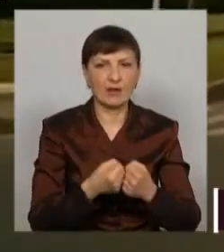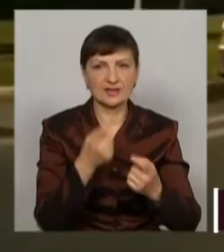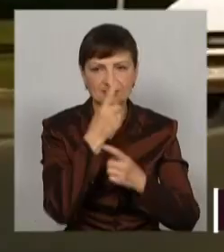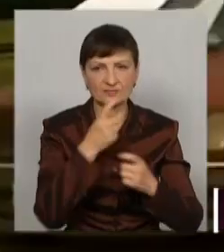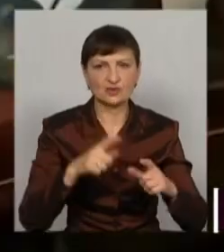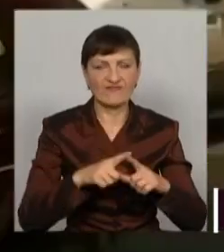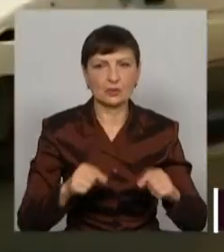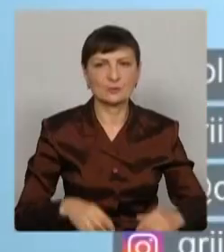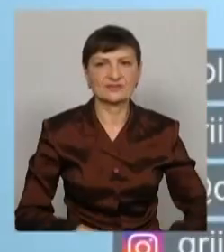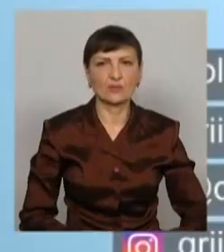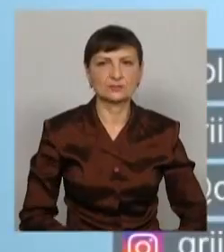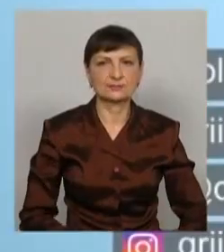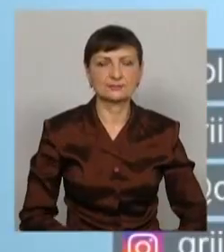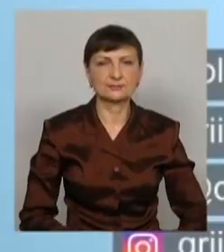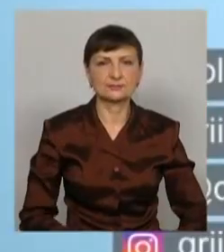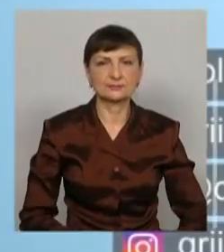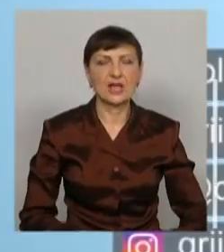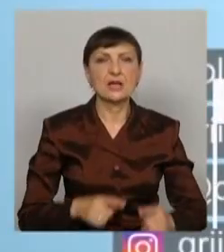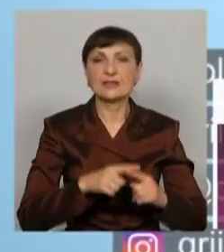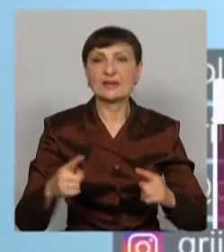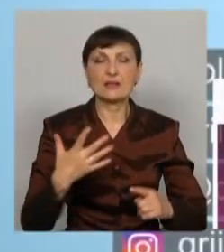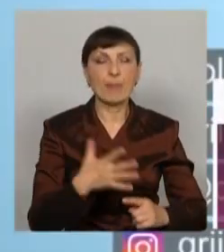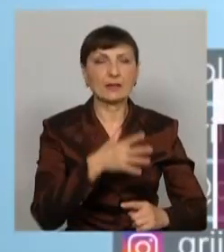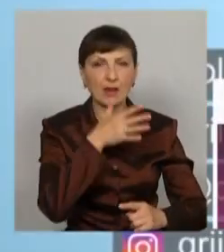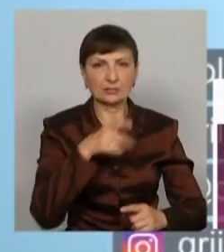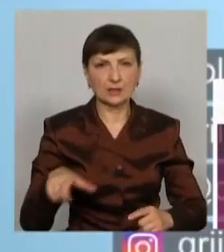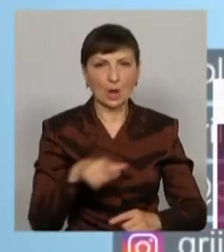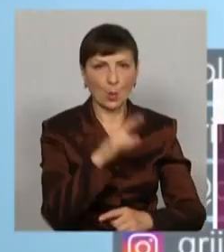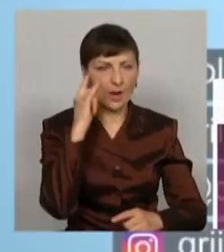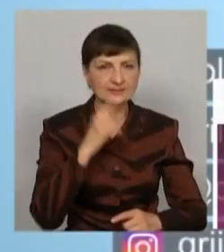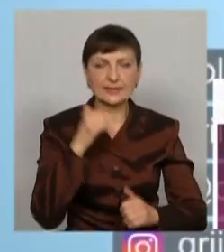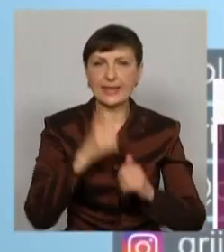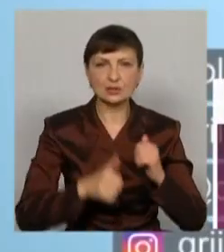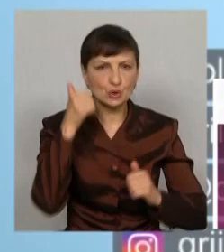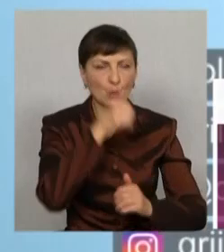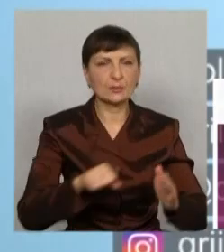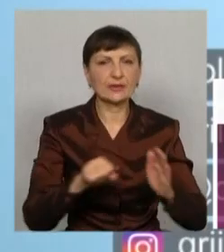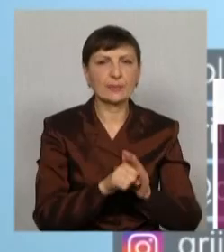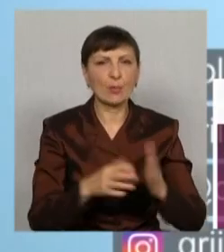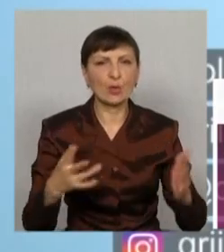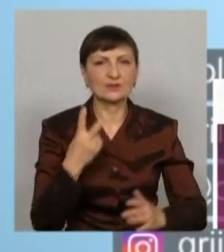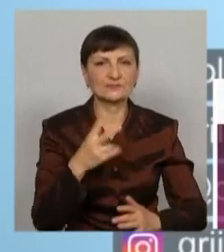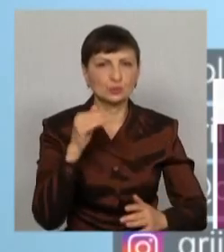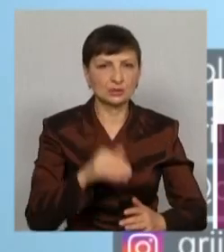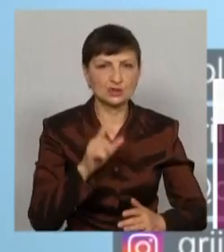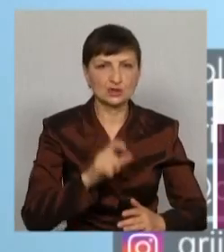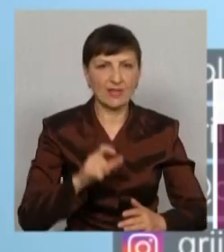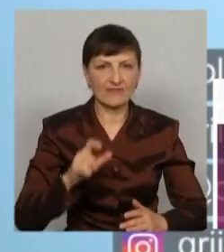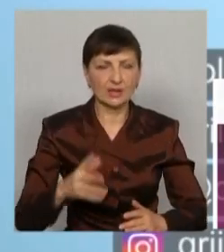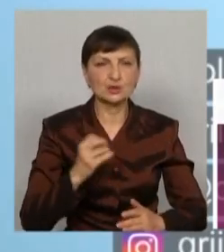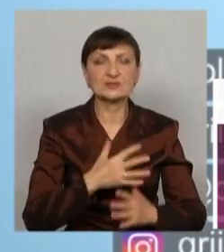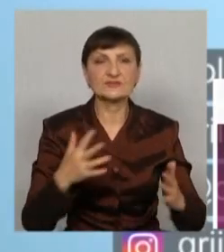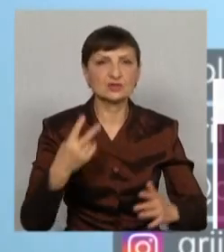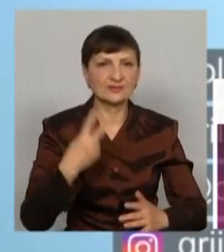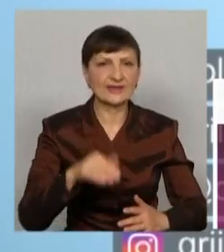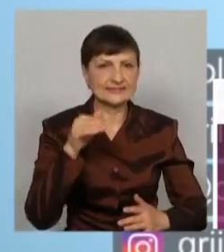профильном ведомстве. За последние 5 лет на дорогах страны ежегодно погибает более 2000 человек. Еще свыше